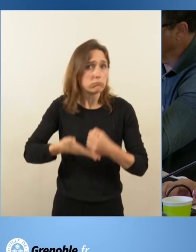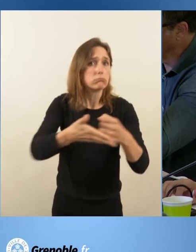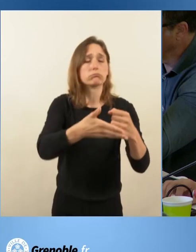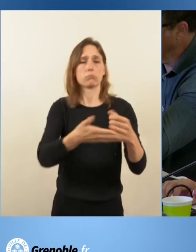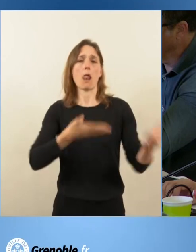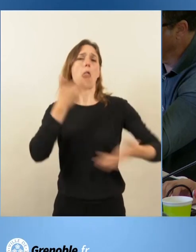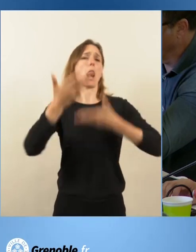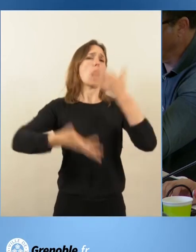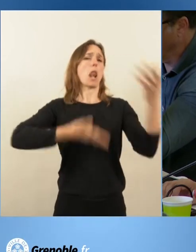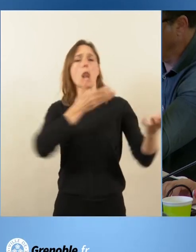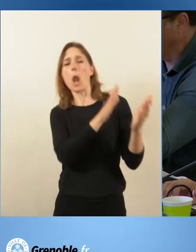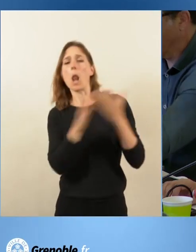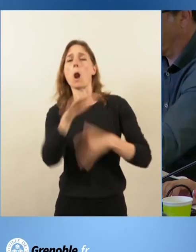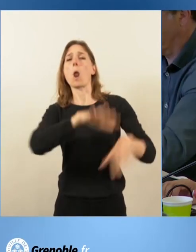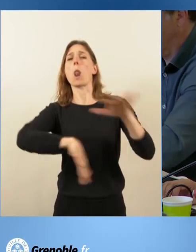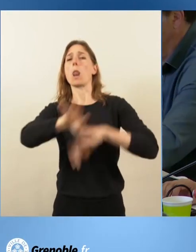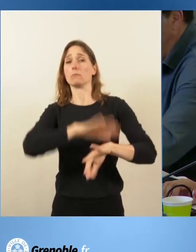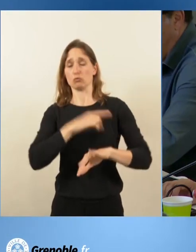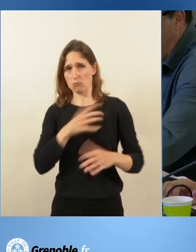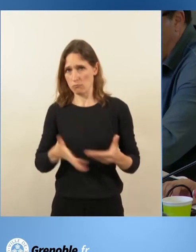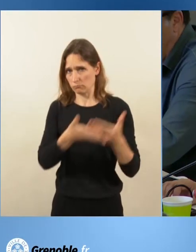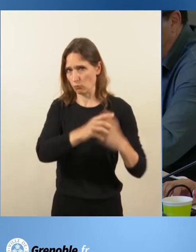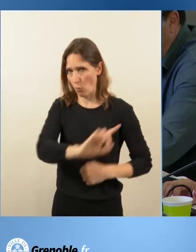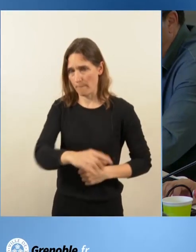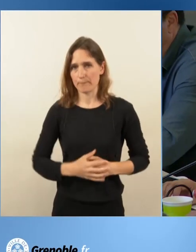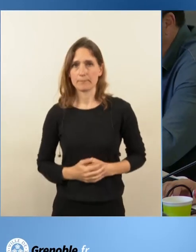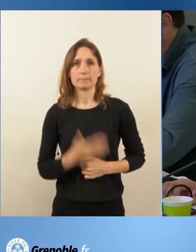et vos tours de passe-passe qui se font au détriment des Grenoblois merci